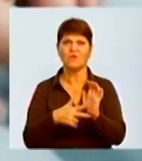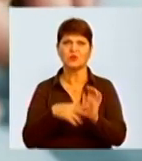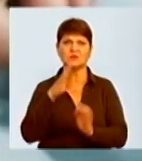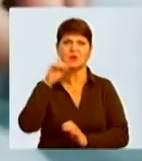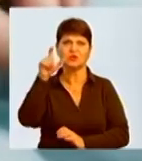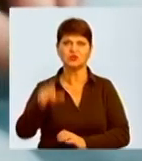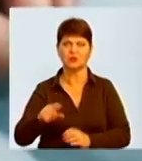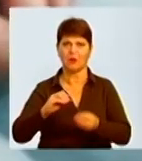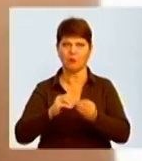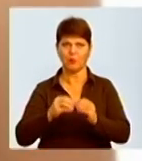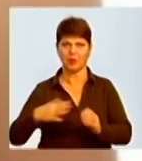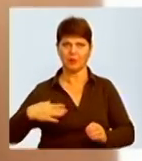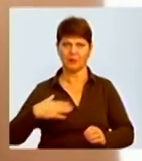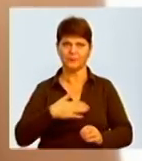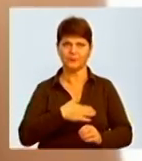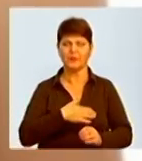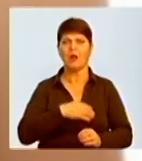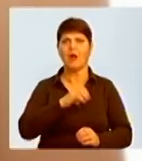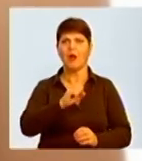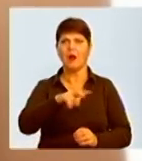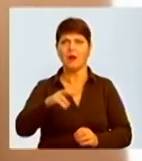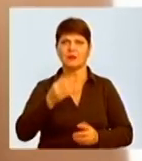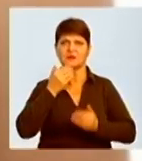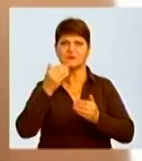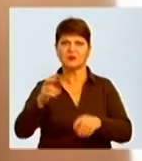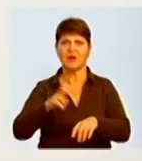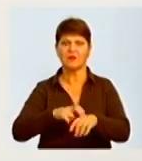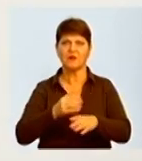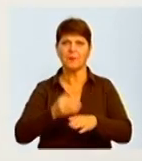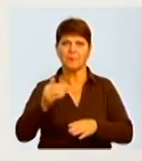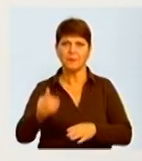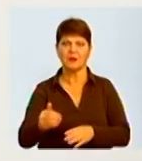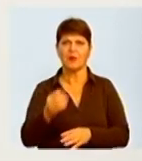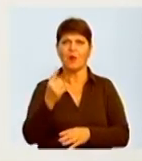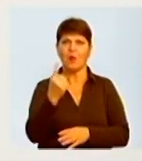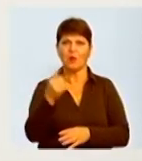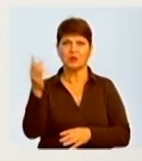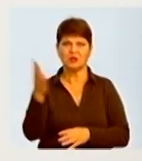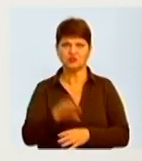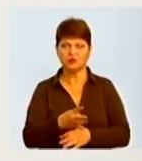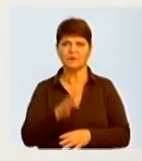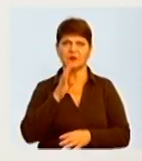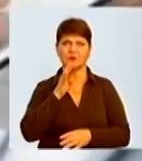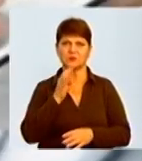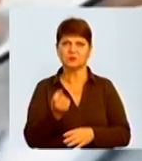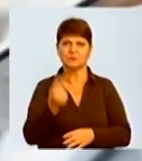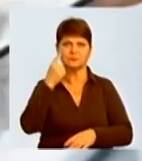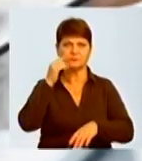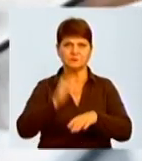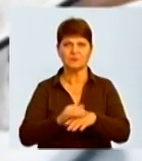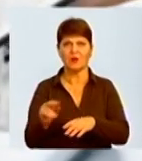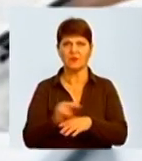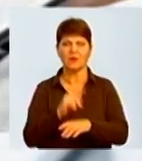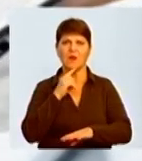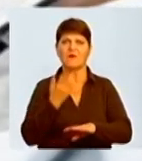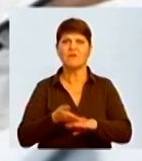лікарів звертається надто пізно. При першому огляді у чверті жінок виявляють метастатичні стадії хвороби, які лікувати надзвичайно